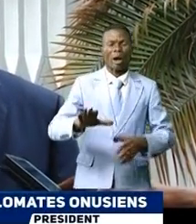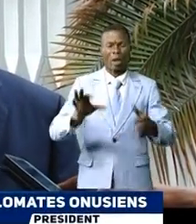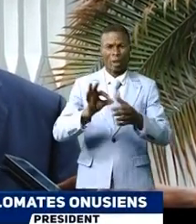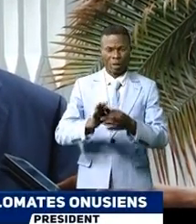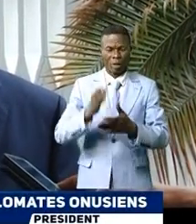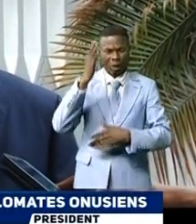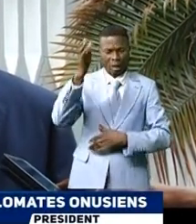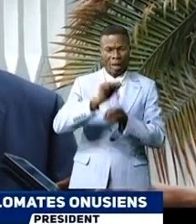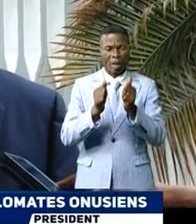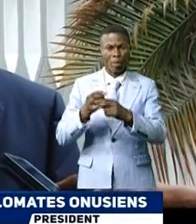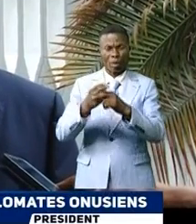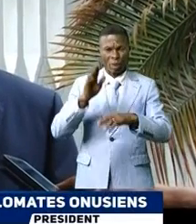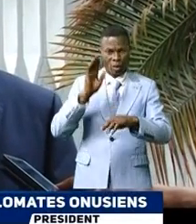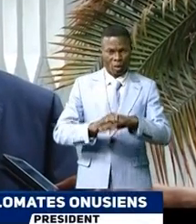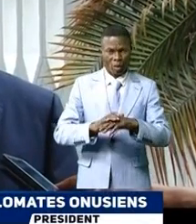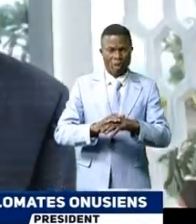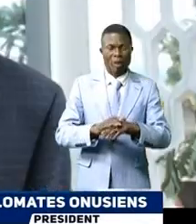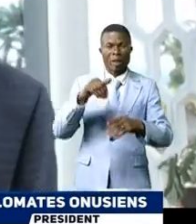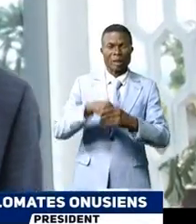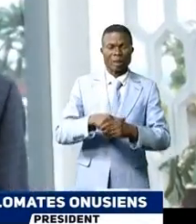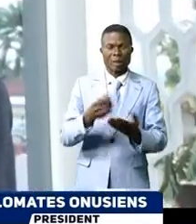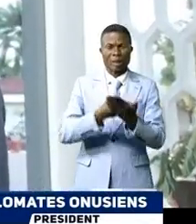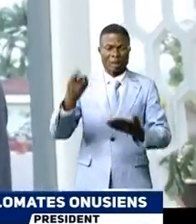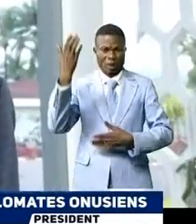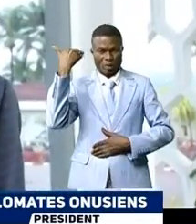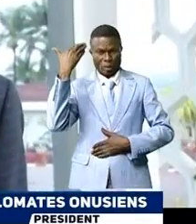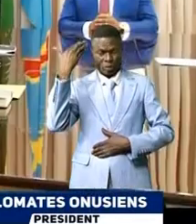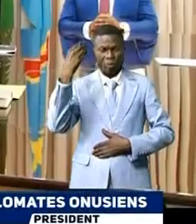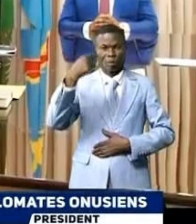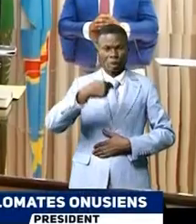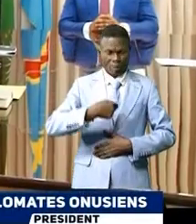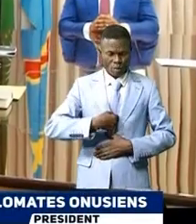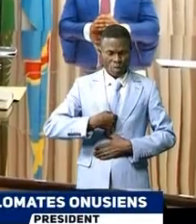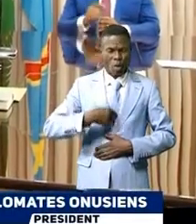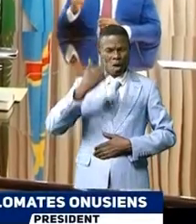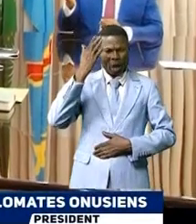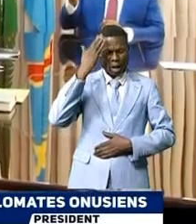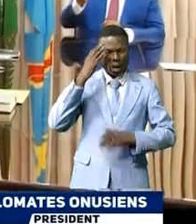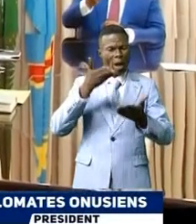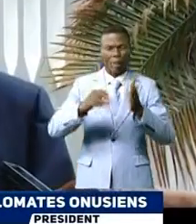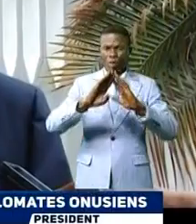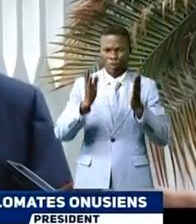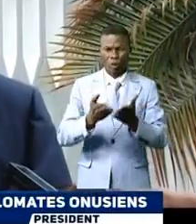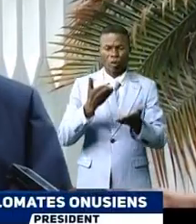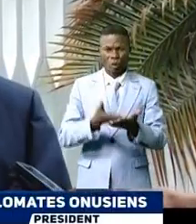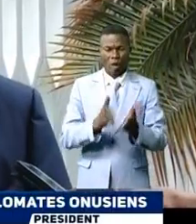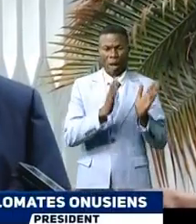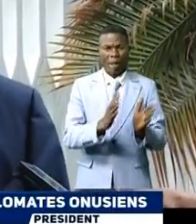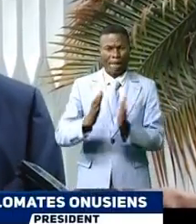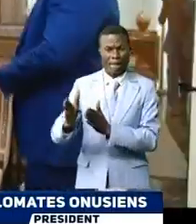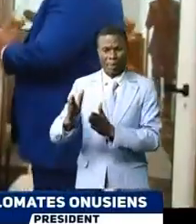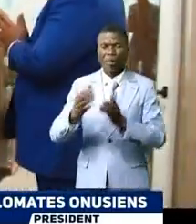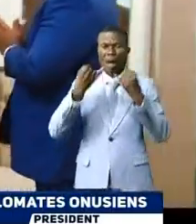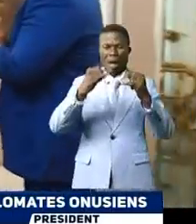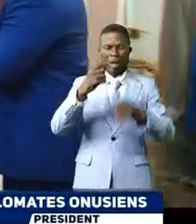notamment sur ce qui s'est passé au cours des dernières semaines. Et donc j'ai suffisamment d'éléments pour appuyer, pour préparer ma